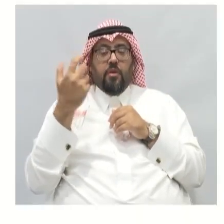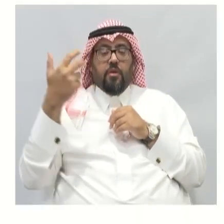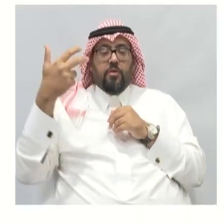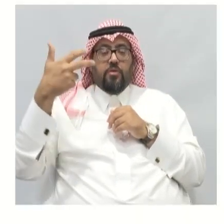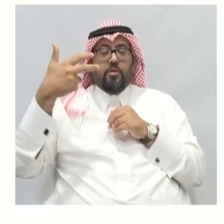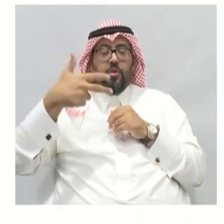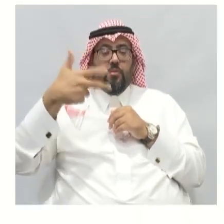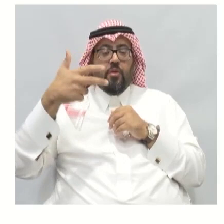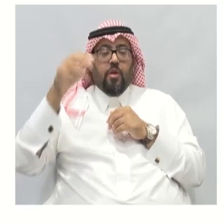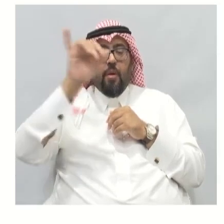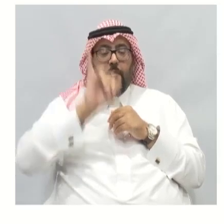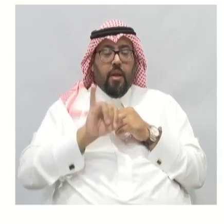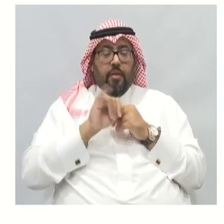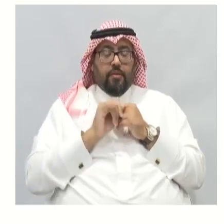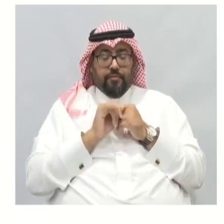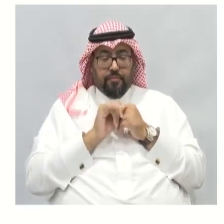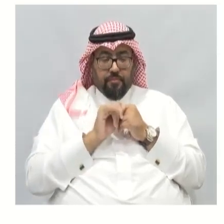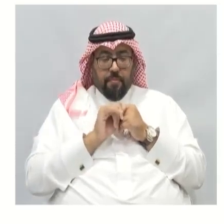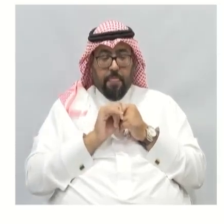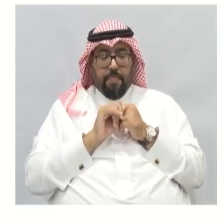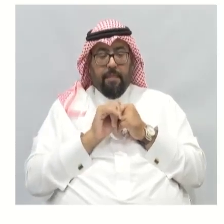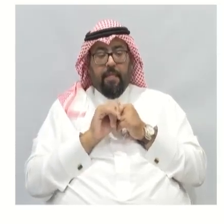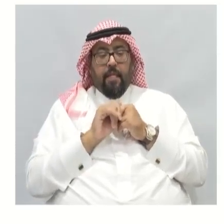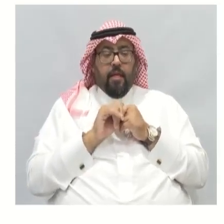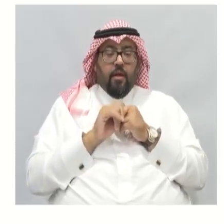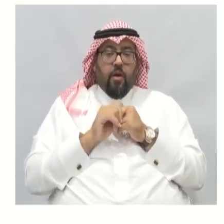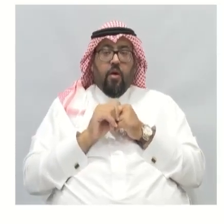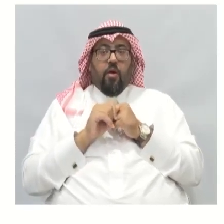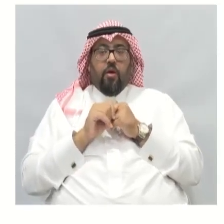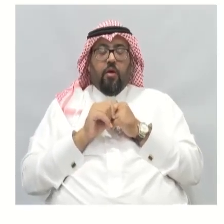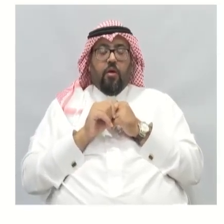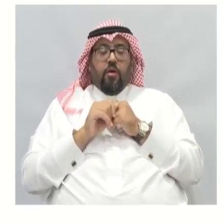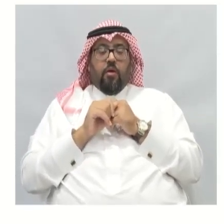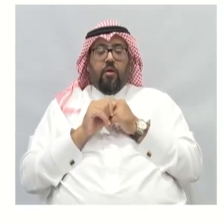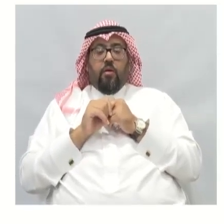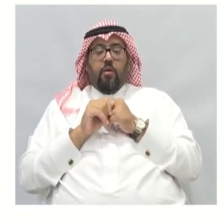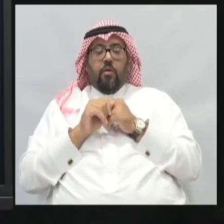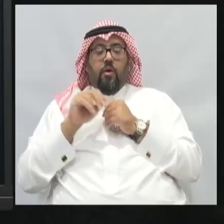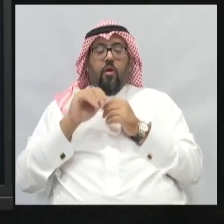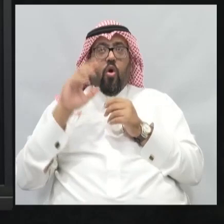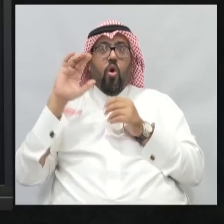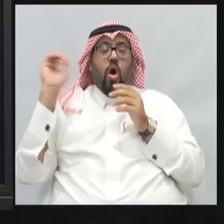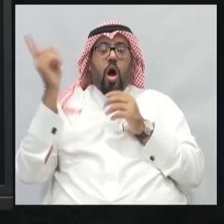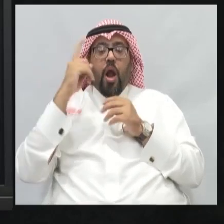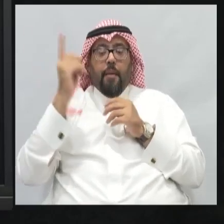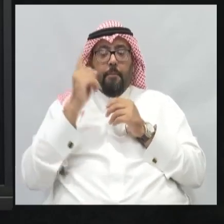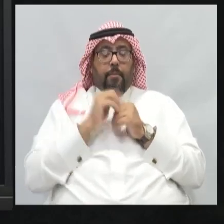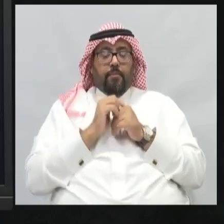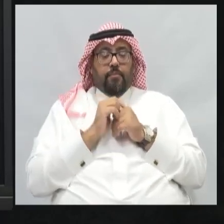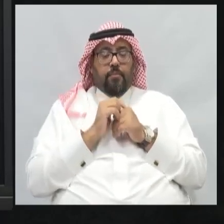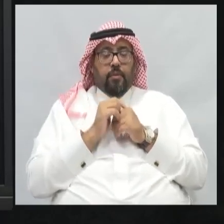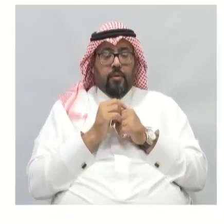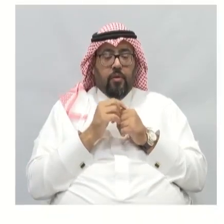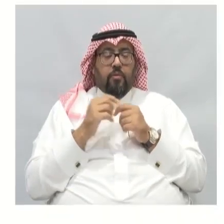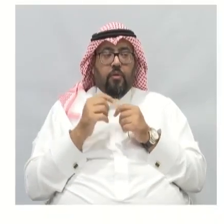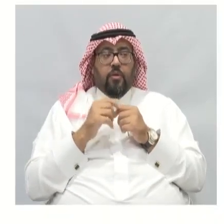1870 ميلاديا اذا اصبحت من اضخم الاقتصاد في